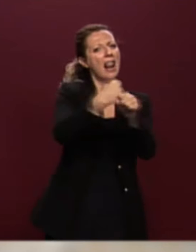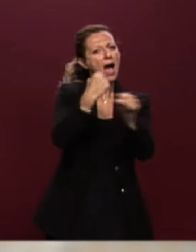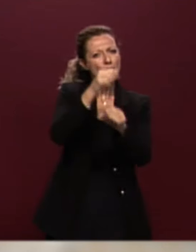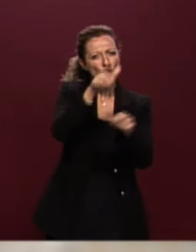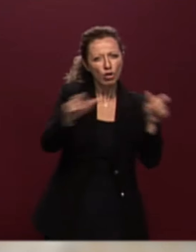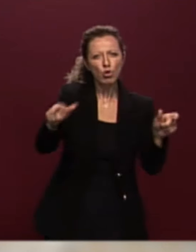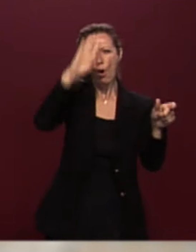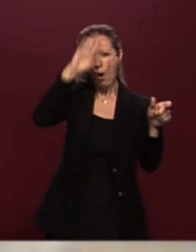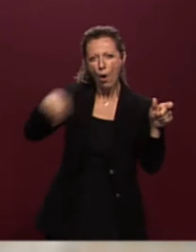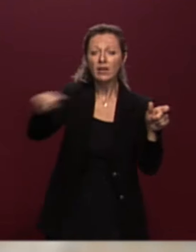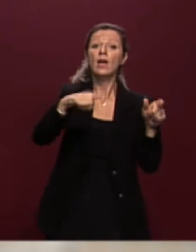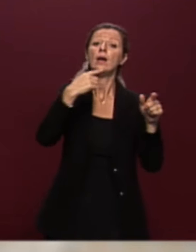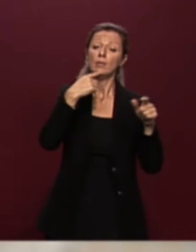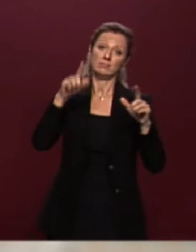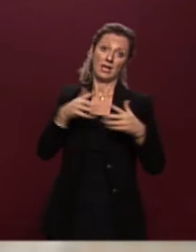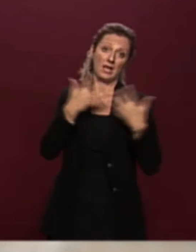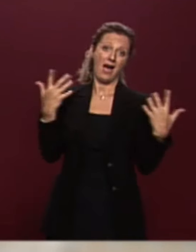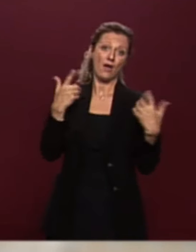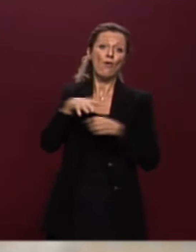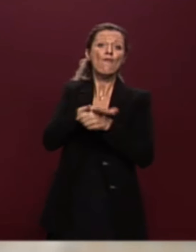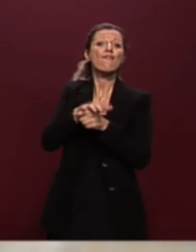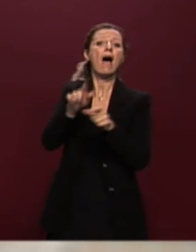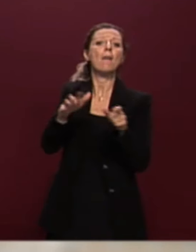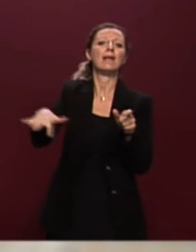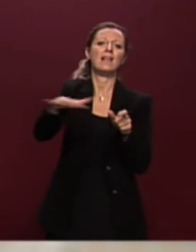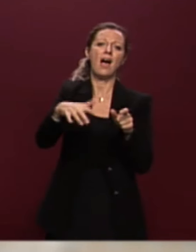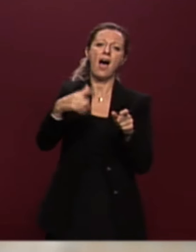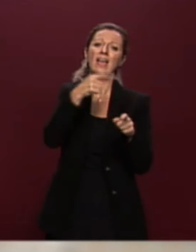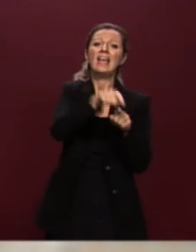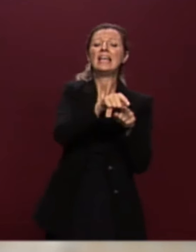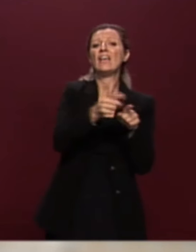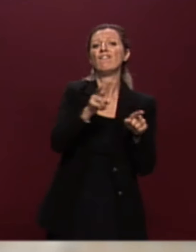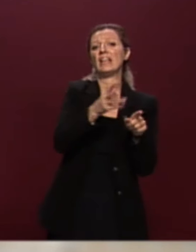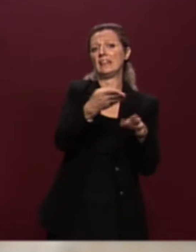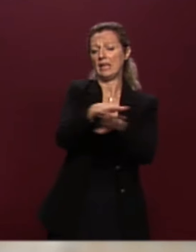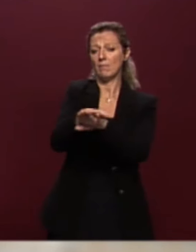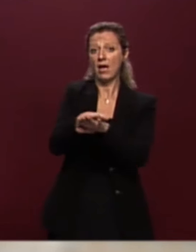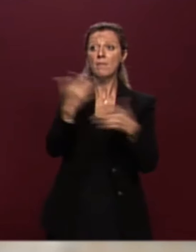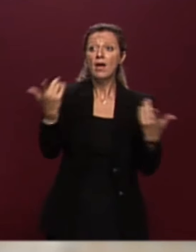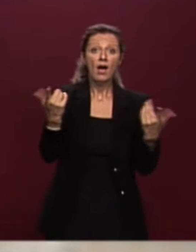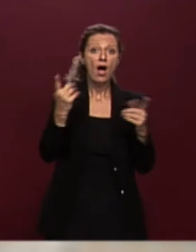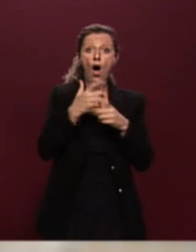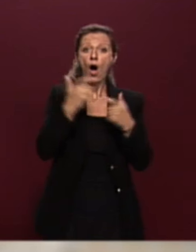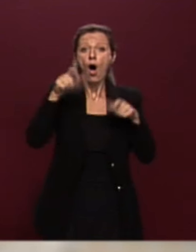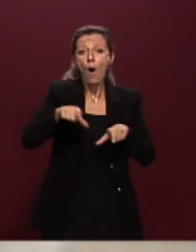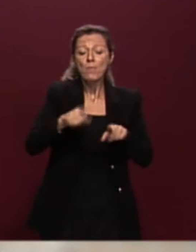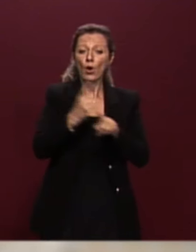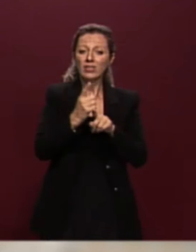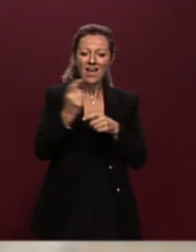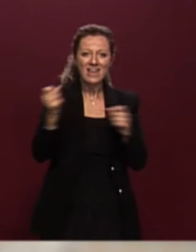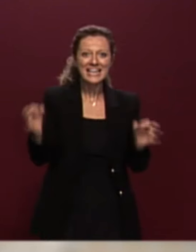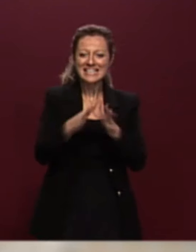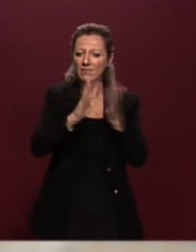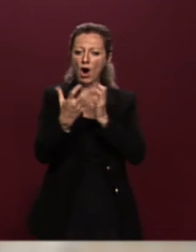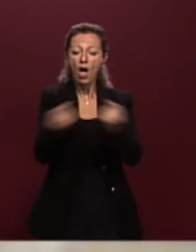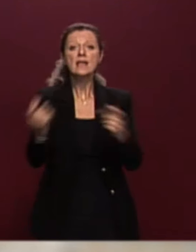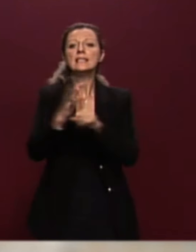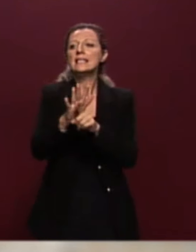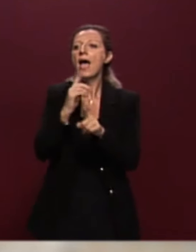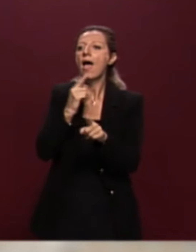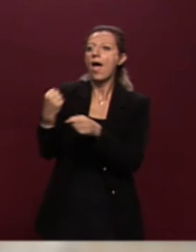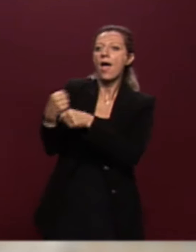naturalmente ai familiari delle vittime, perché una discussione su questo argomento non può essere completa se non si dà voce a chi ha vissuto in prima persona o chi ha perso i